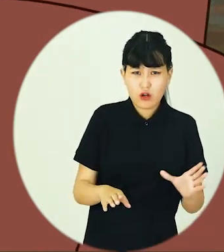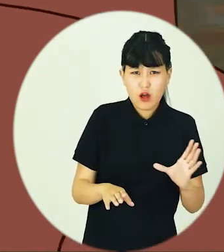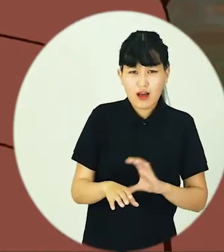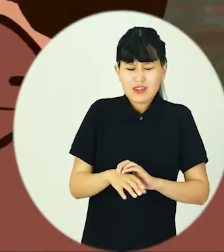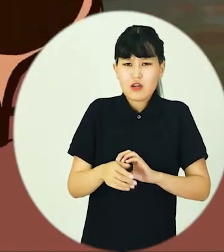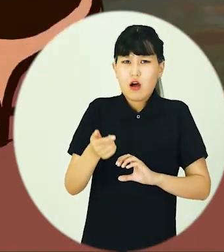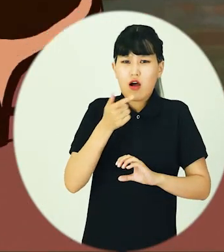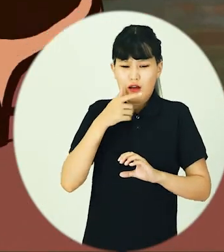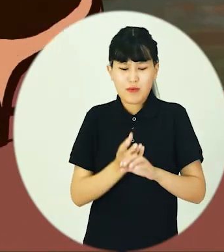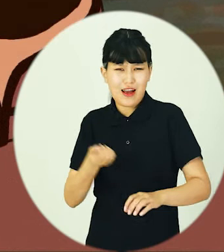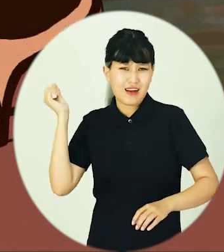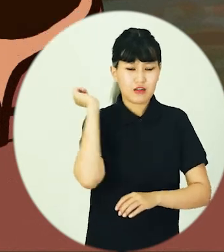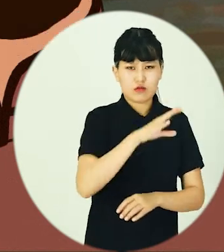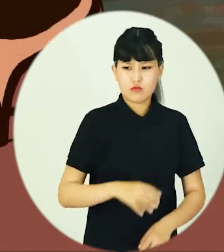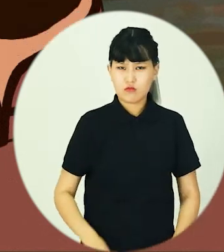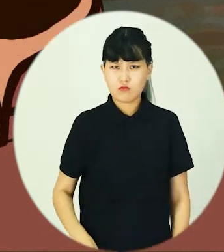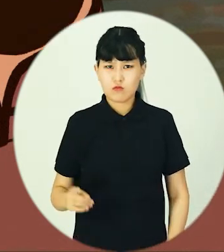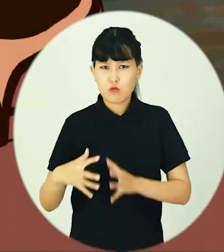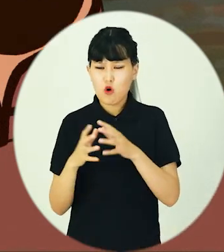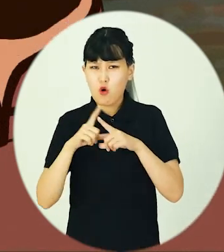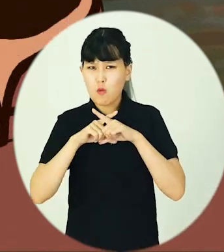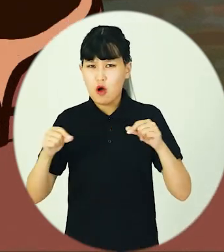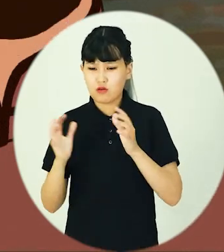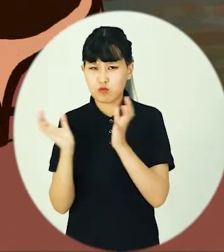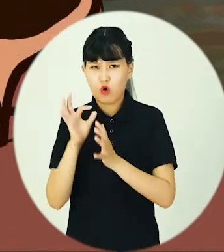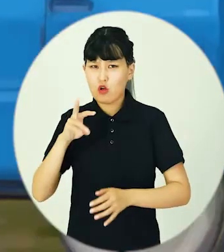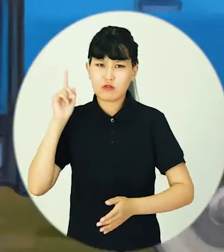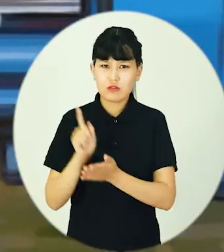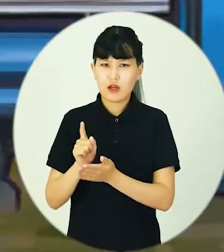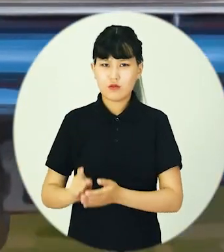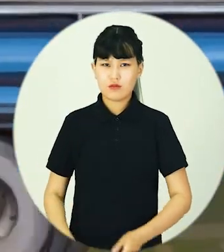ч усүм. Барагтайхан шил байж үзэрэй чи. Хавх олж ирэн шүү.